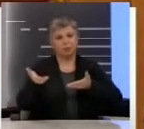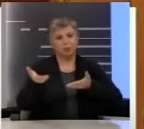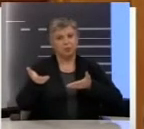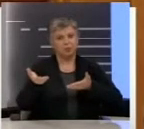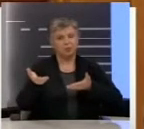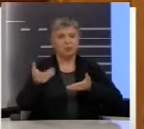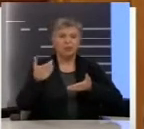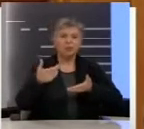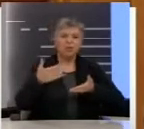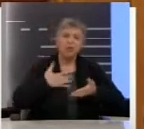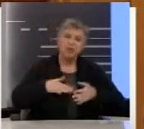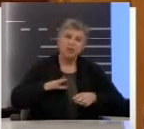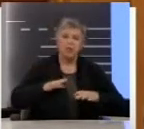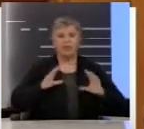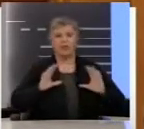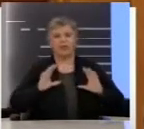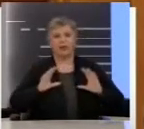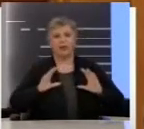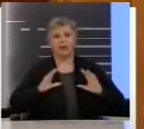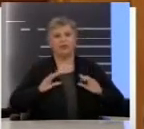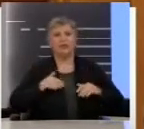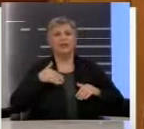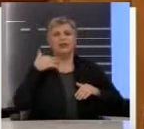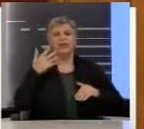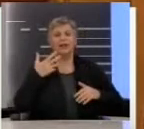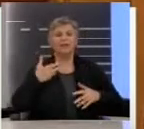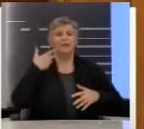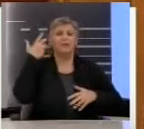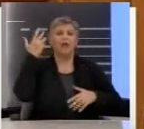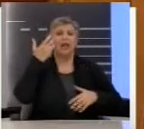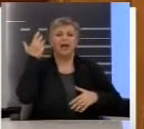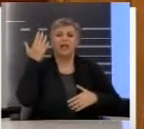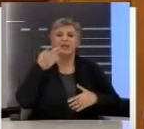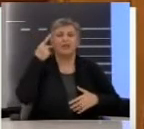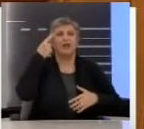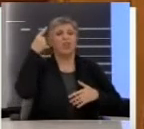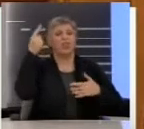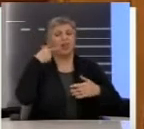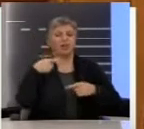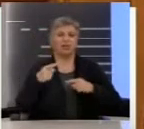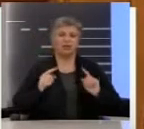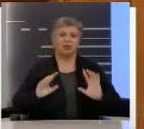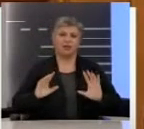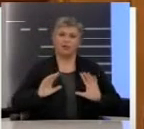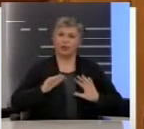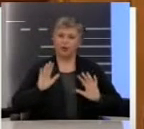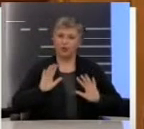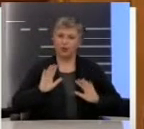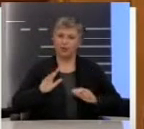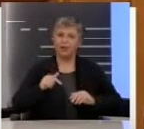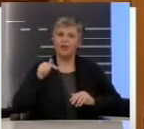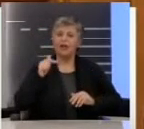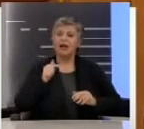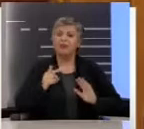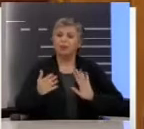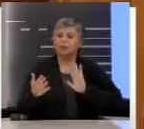όχι, όχι γενικά και αόριστα με έννοιες και ιδεολογήματα, αλλά με ανθρώπινες ανάγκες και με